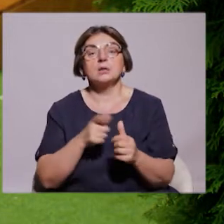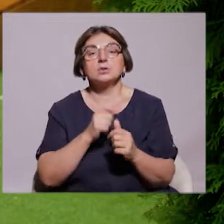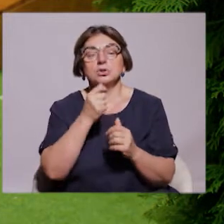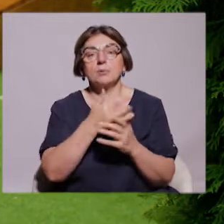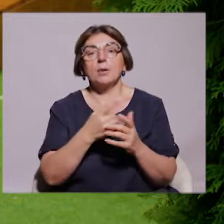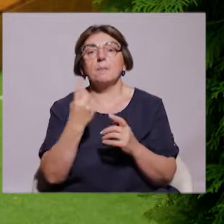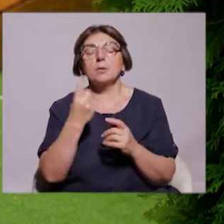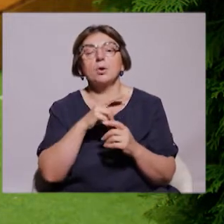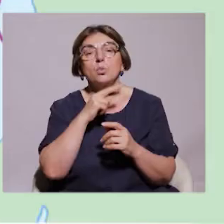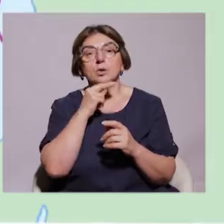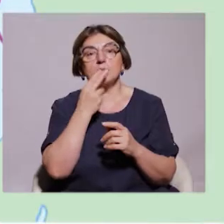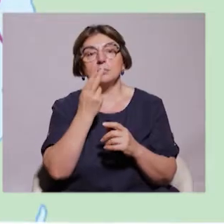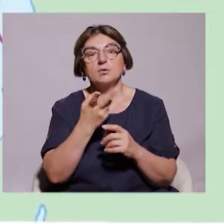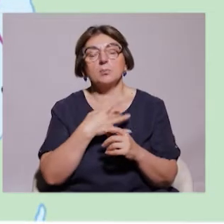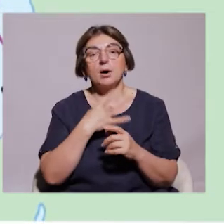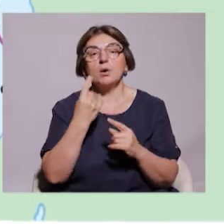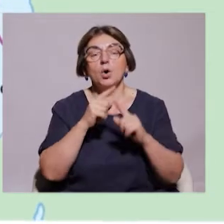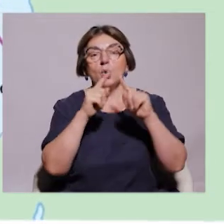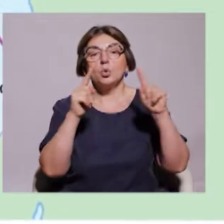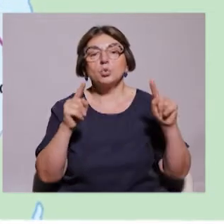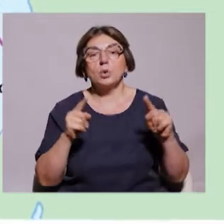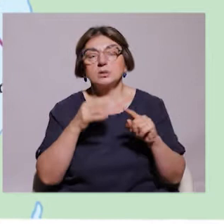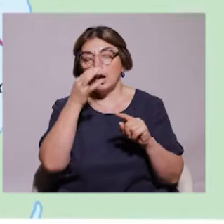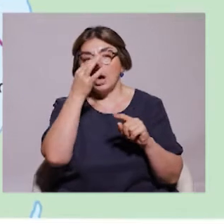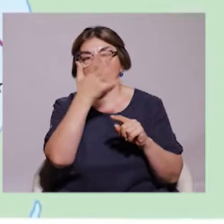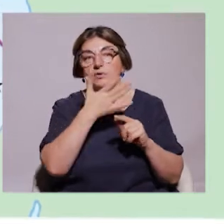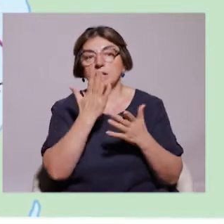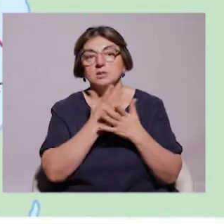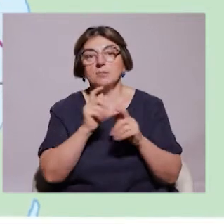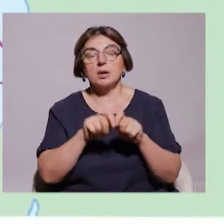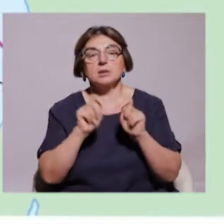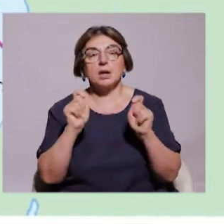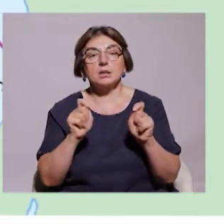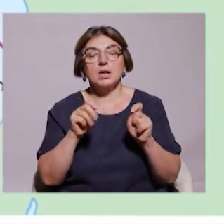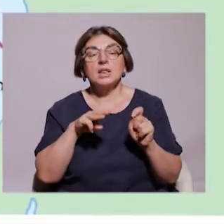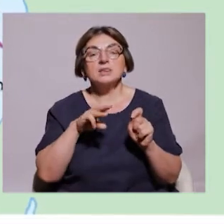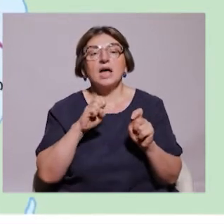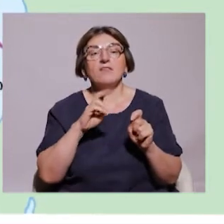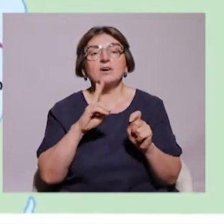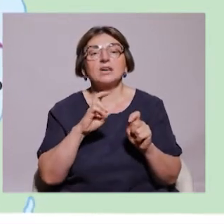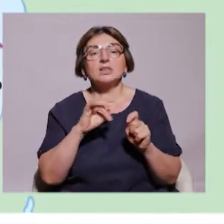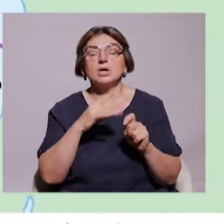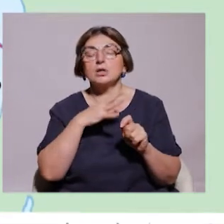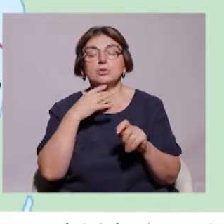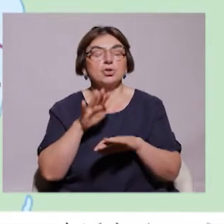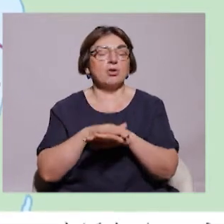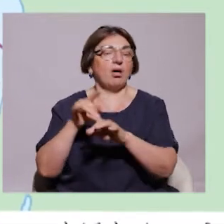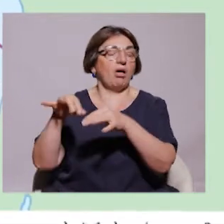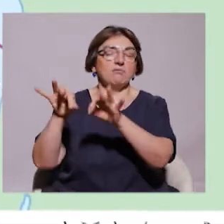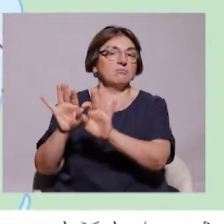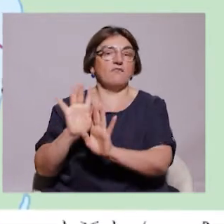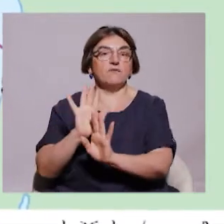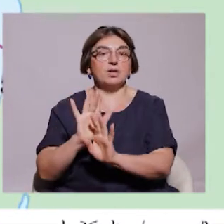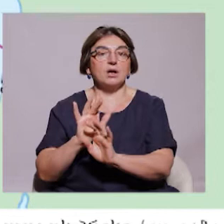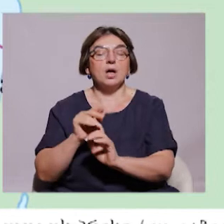ბავშვებო რუკაზე. აფრიკაში თუ ხედავთ, მათ დაარსეს ნავკრატისი, მაგრამ აქ დიდხანს ფეხი ვერ მოიკიდეს, იმიტომ რომ ეგვიპტელმა ფარაონების გამო.